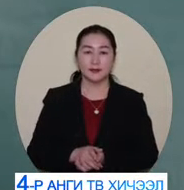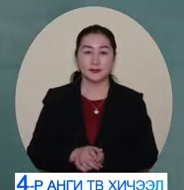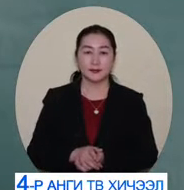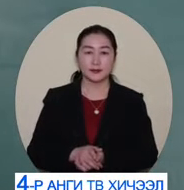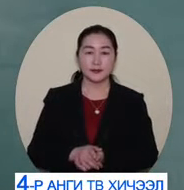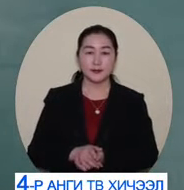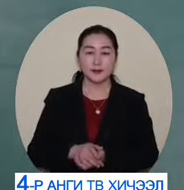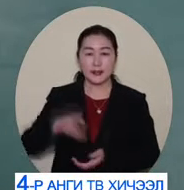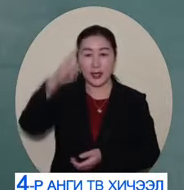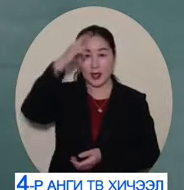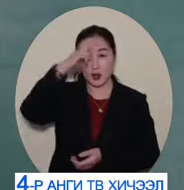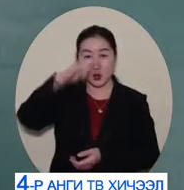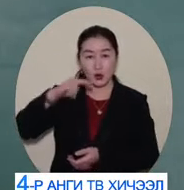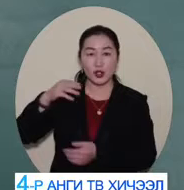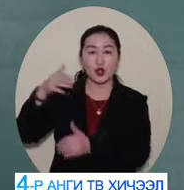3 метр байна гэж